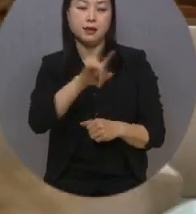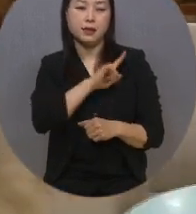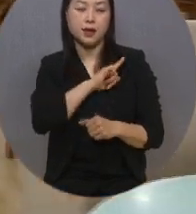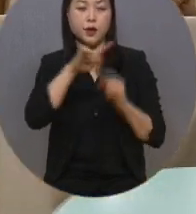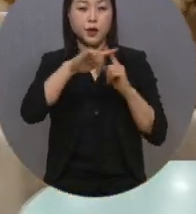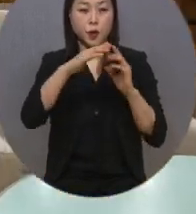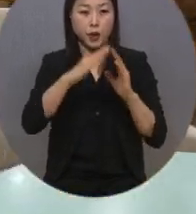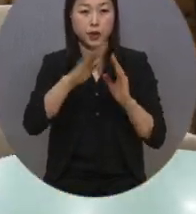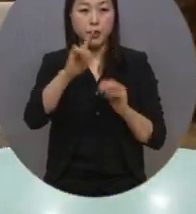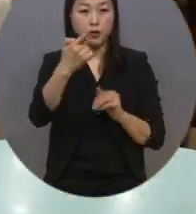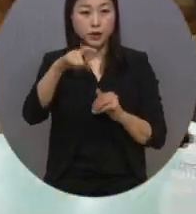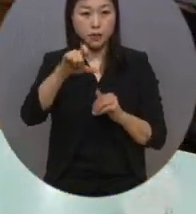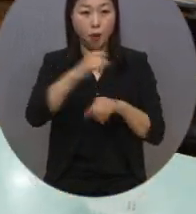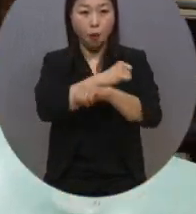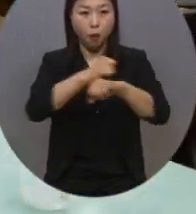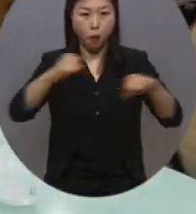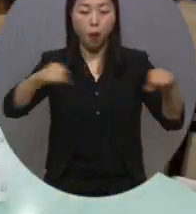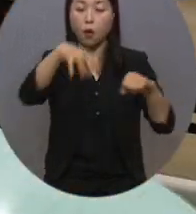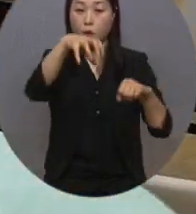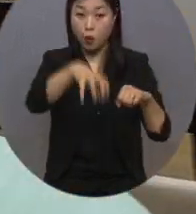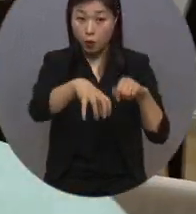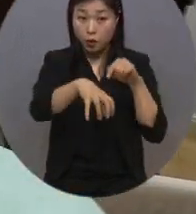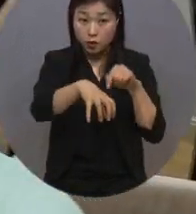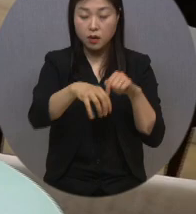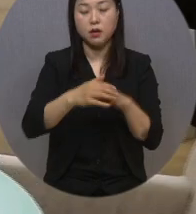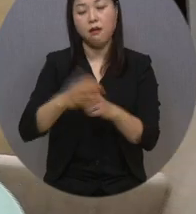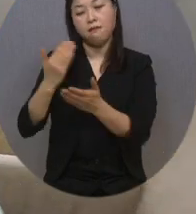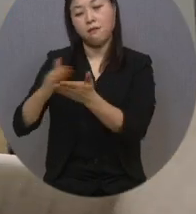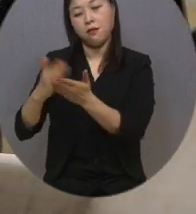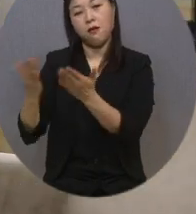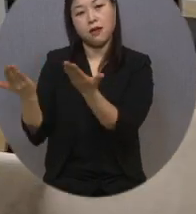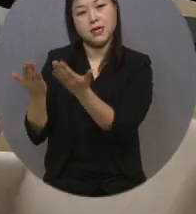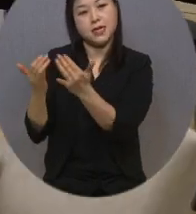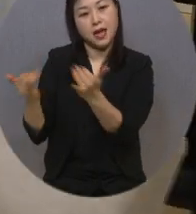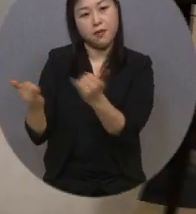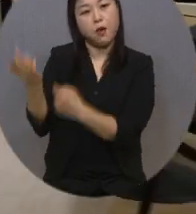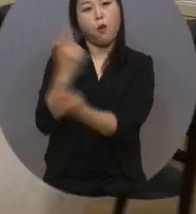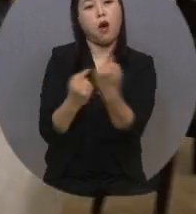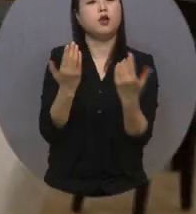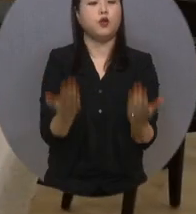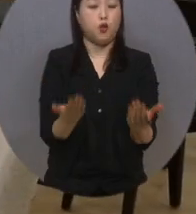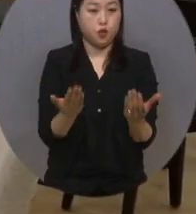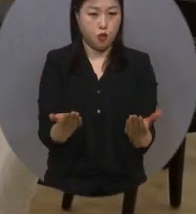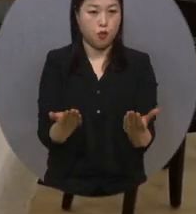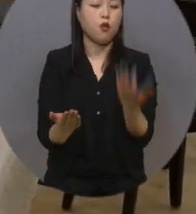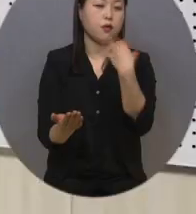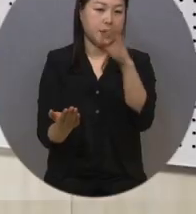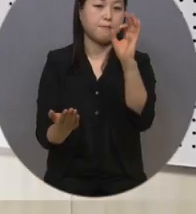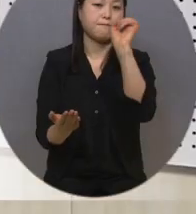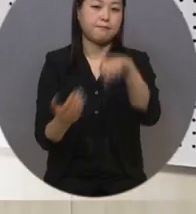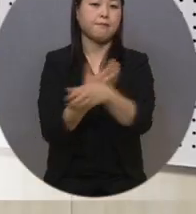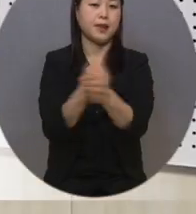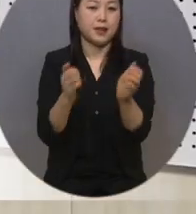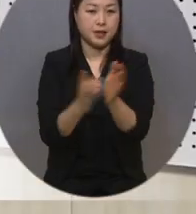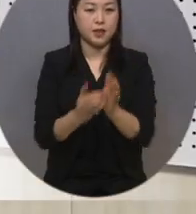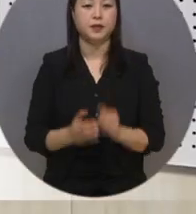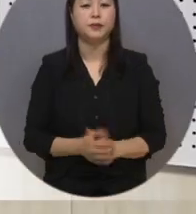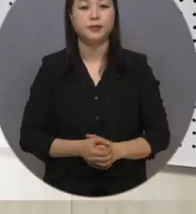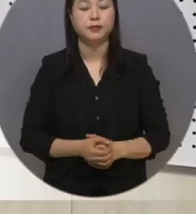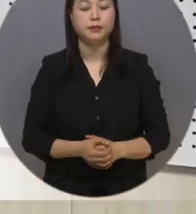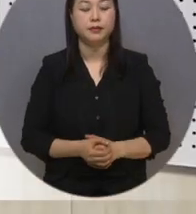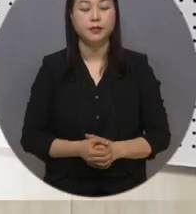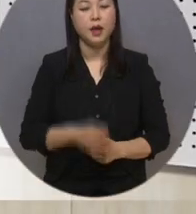화장실 등을 환경미화원에게 기꺼이 휴게공간으로 제공하기로 해 협약이 체결됐습니다. 업무